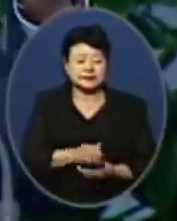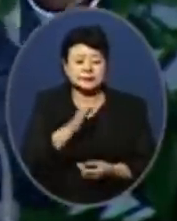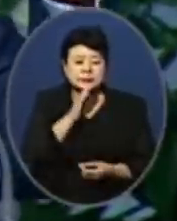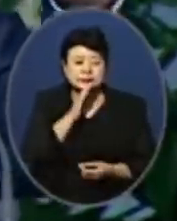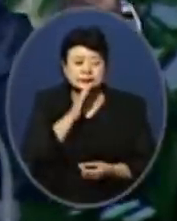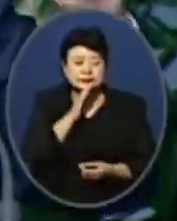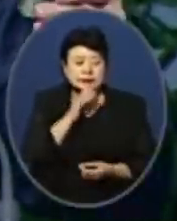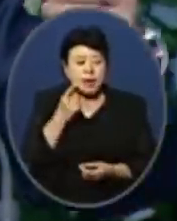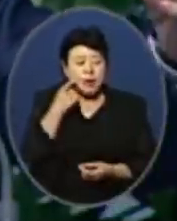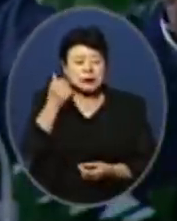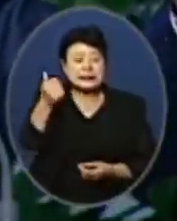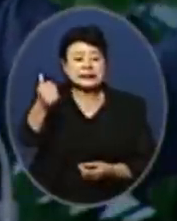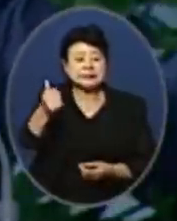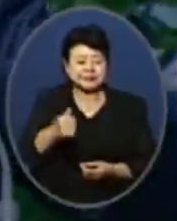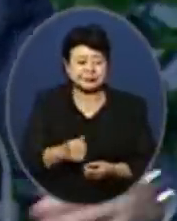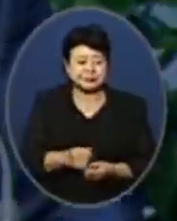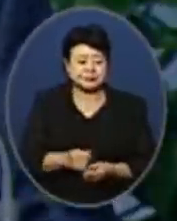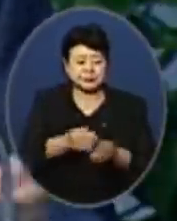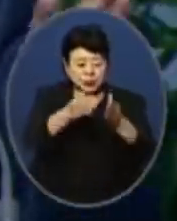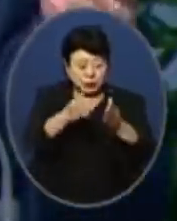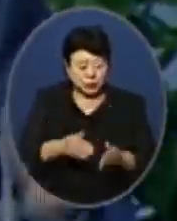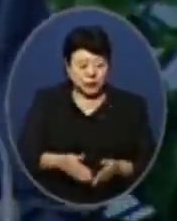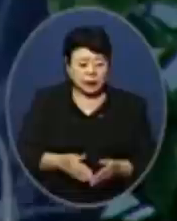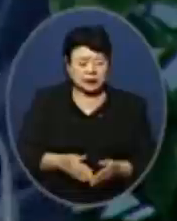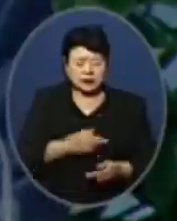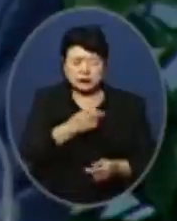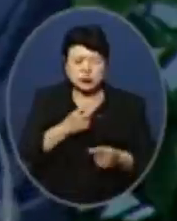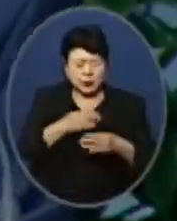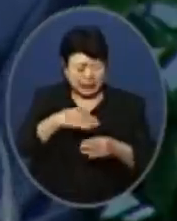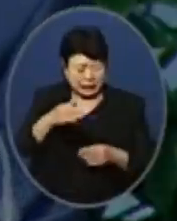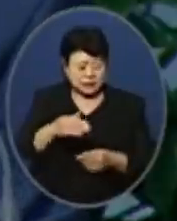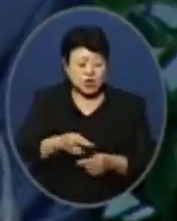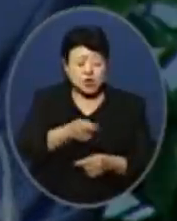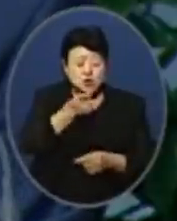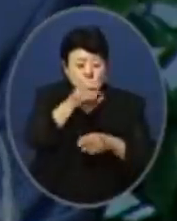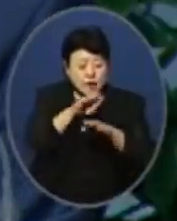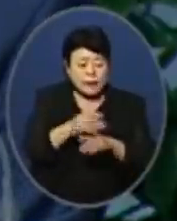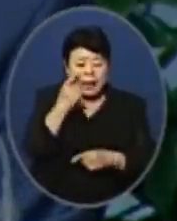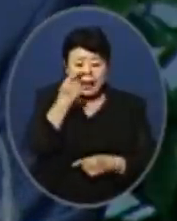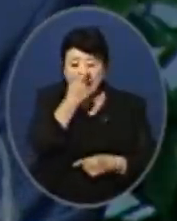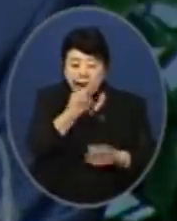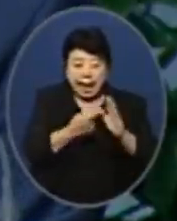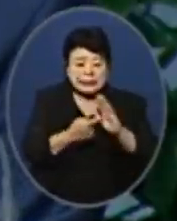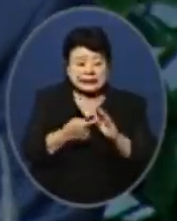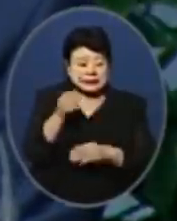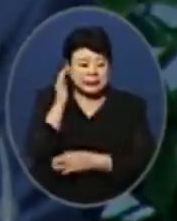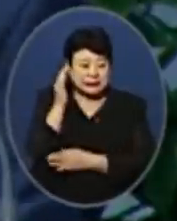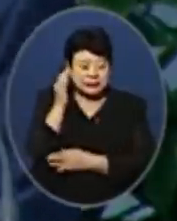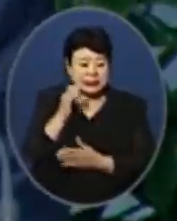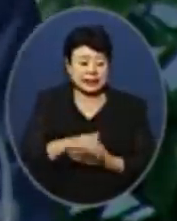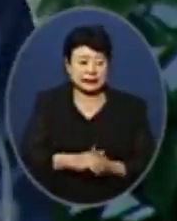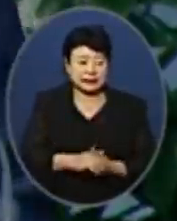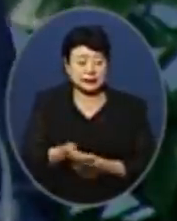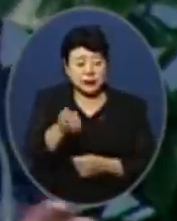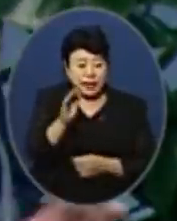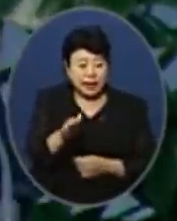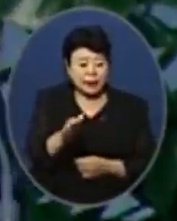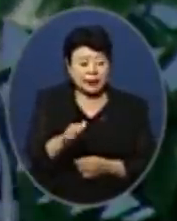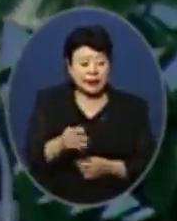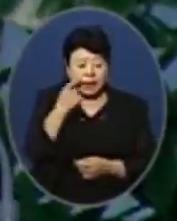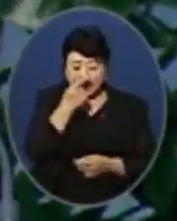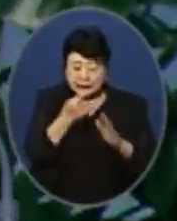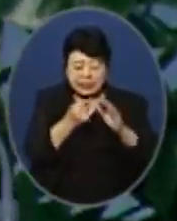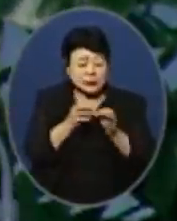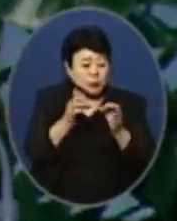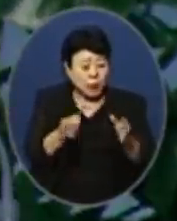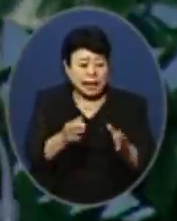그 음악 목사 통해서 그 큰 교회 가서 수요일 날 간증을 합니다. 그런데